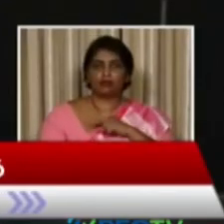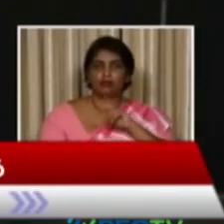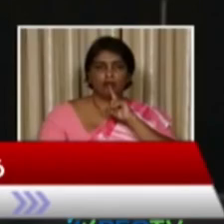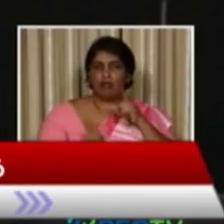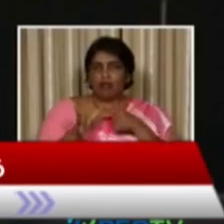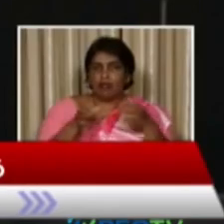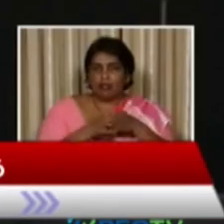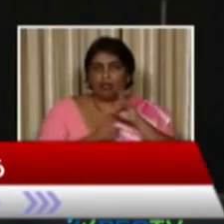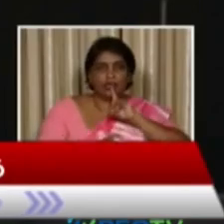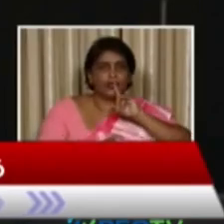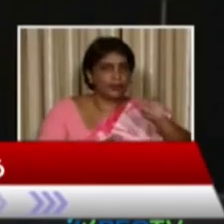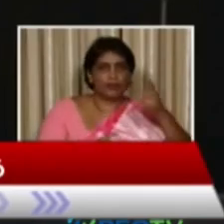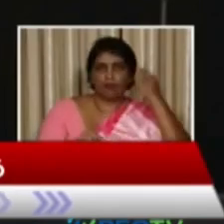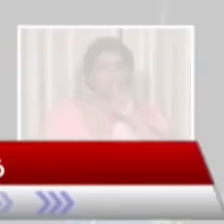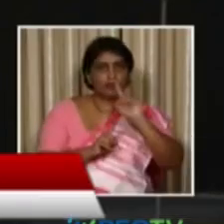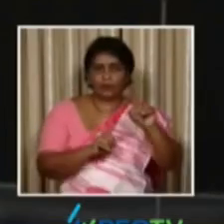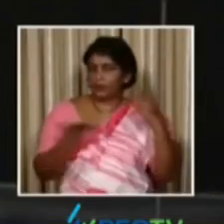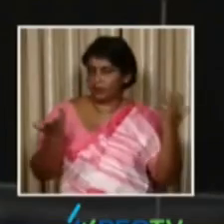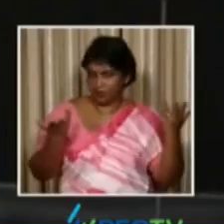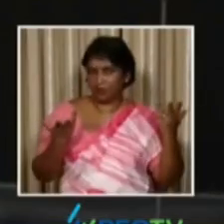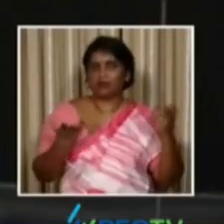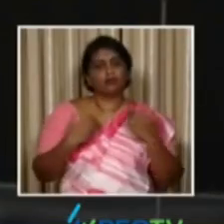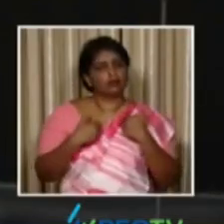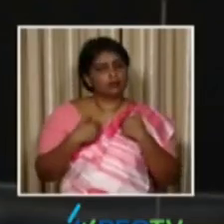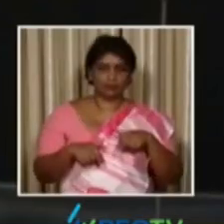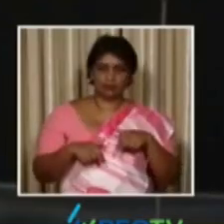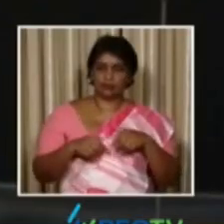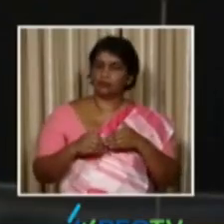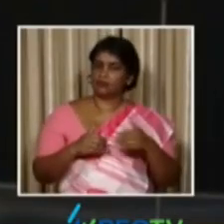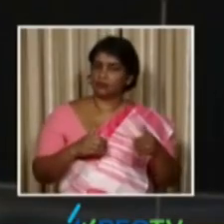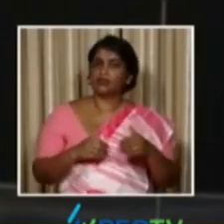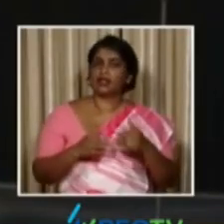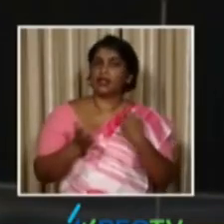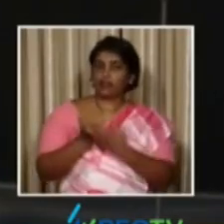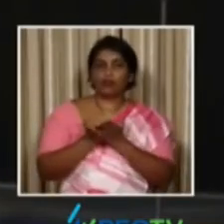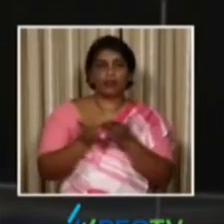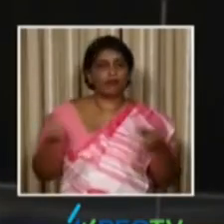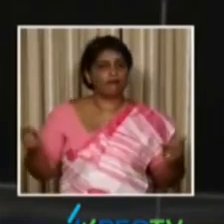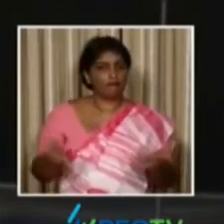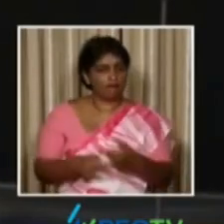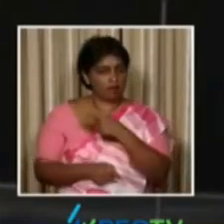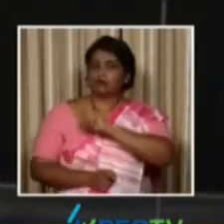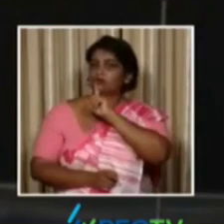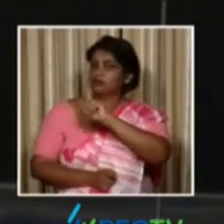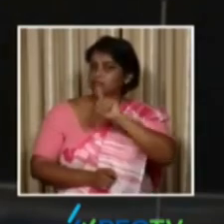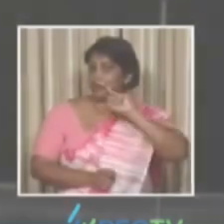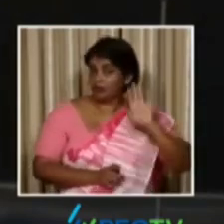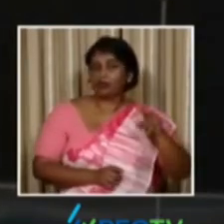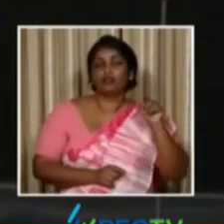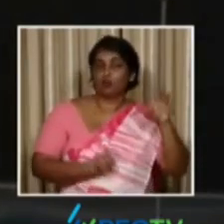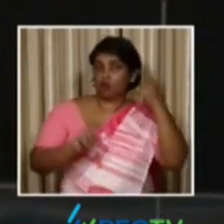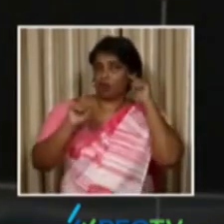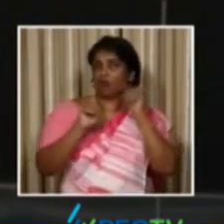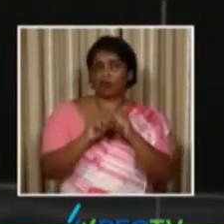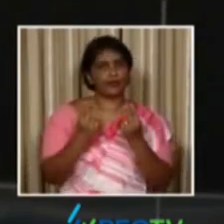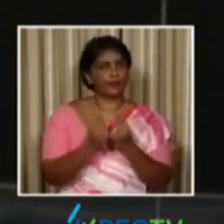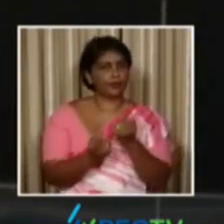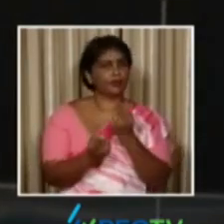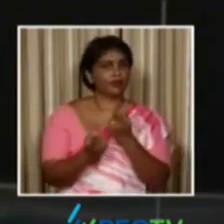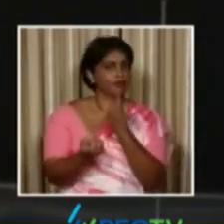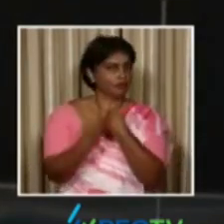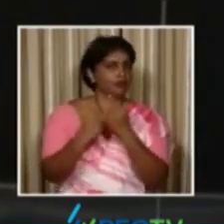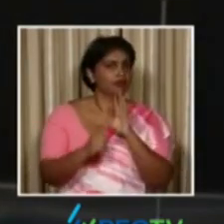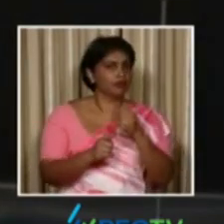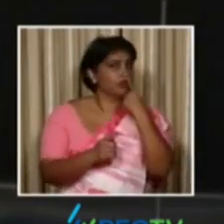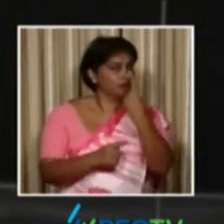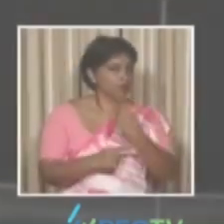මේ සම්බන්ධව දැනුම් දීලා තිබුණ නැහැ. අපි මේ වෙනකොට රේගුවටත් වරායටත් දැනලා තියෙනවා. ඒ ගැන වහම් පරීක්ෂණයක් පවත්වනවා. මුතුමාල